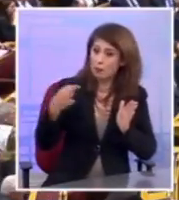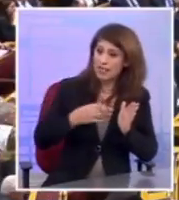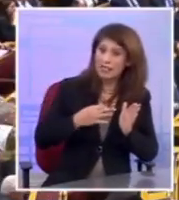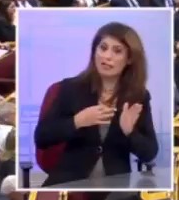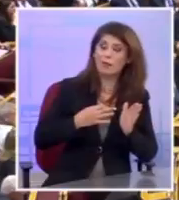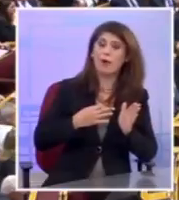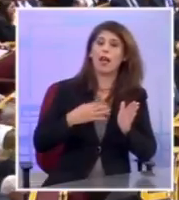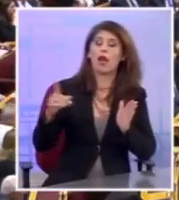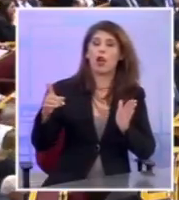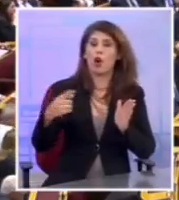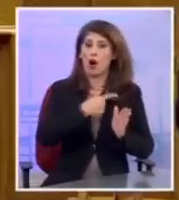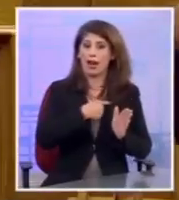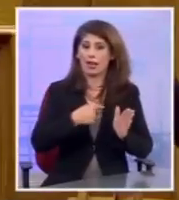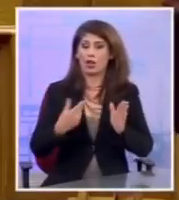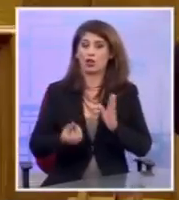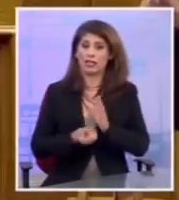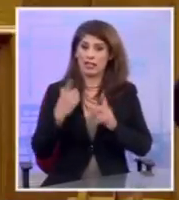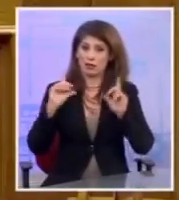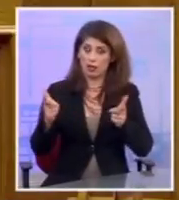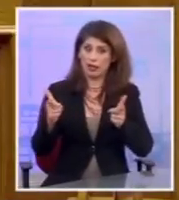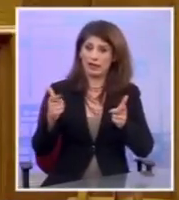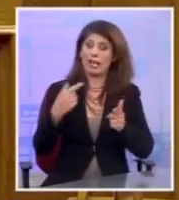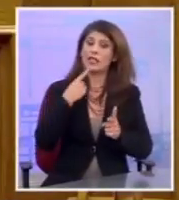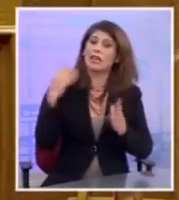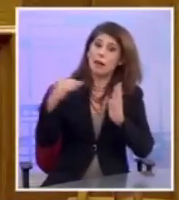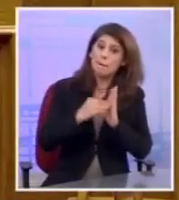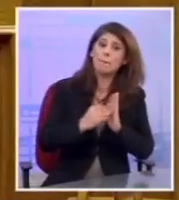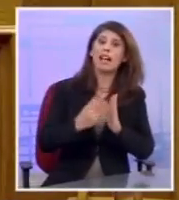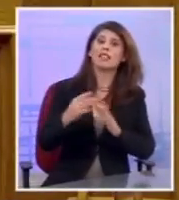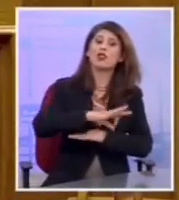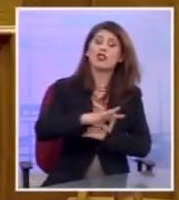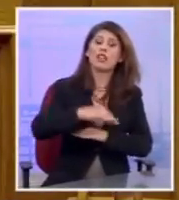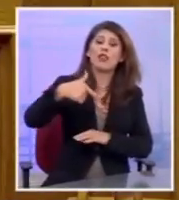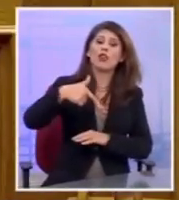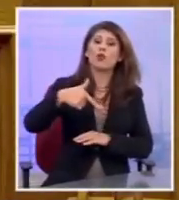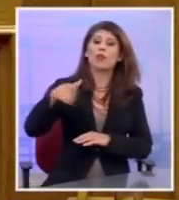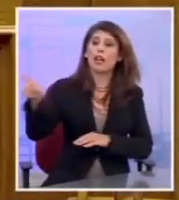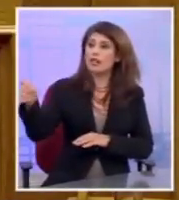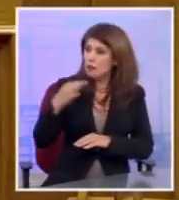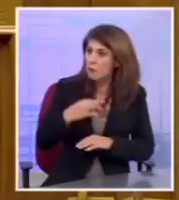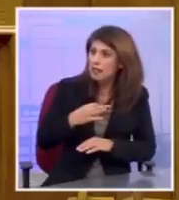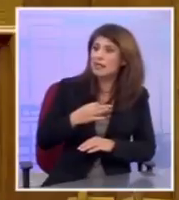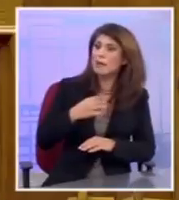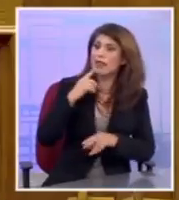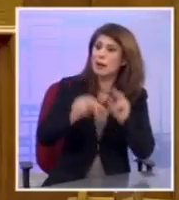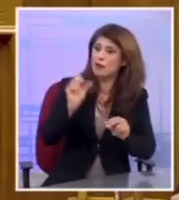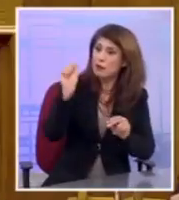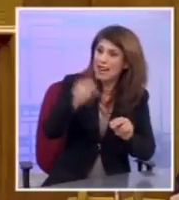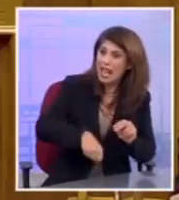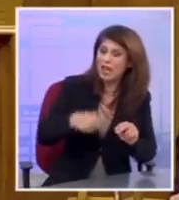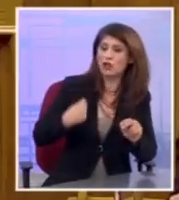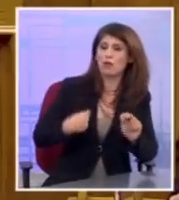σχέδιο, Juncker. Και εσείς είπατε να ψηφίσουμε ναι. Ναι ή όχι. Μήπως έκανα λάθος. Και είπατε όχι.